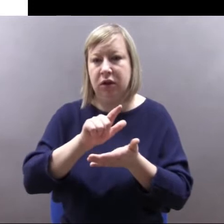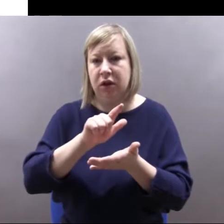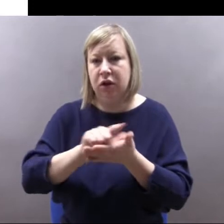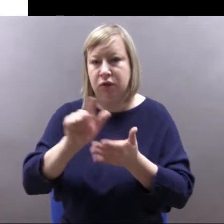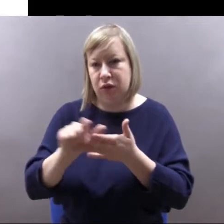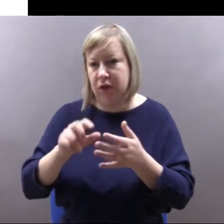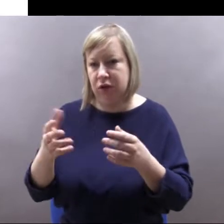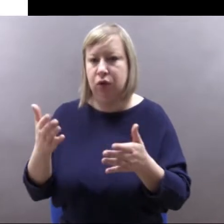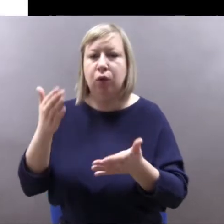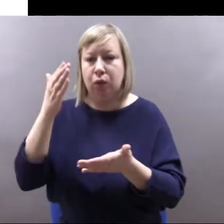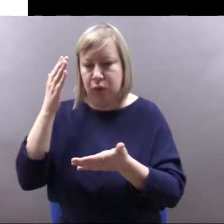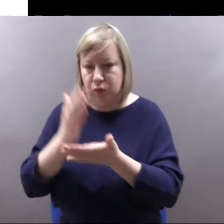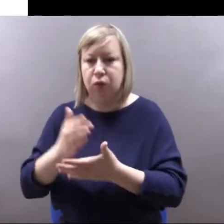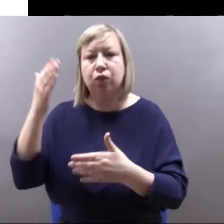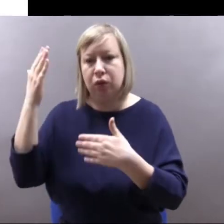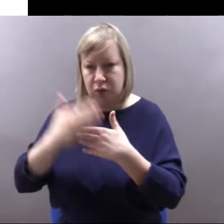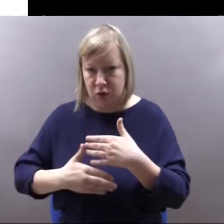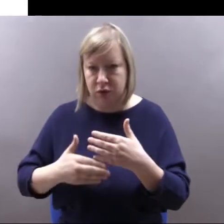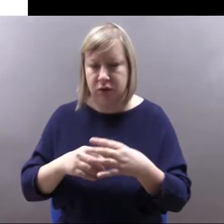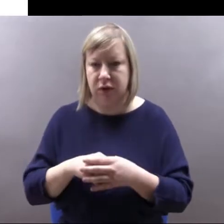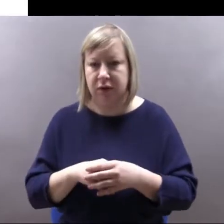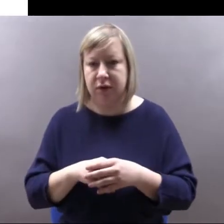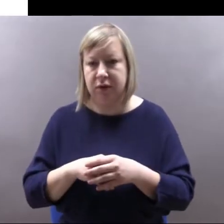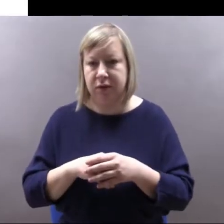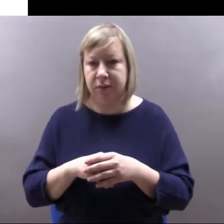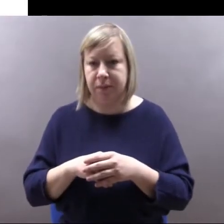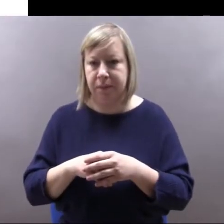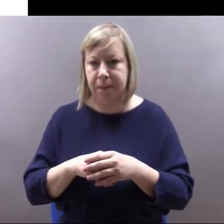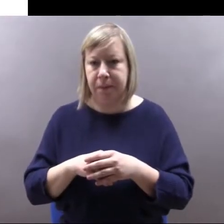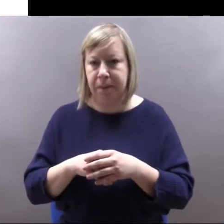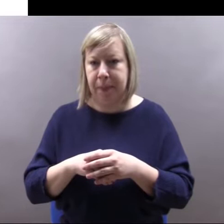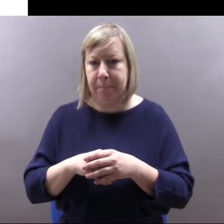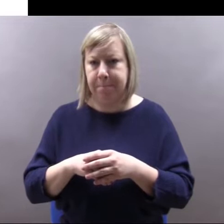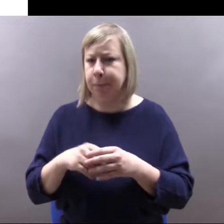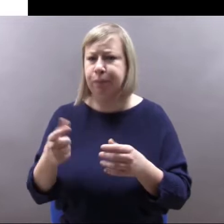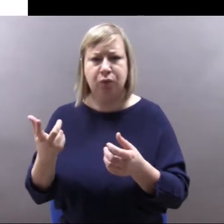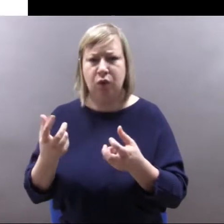konserwatorskie jednocześnie, a tuż przed poprzedzały to prace archeologiczne,